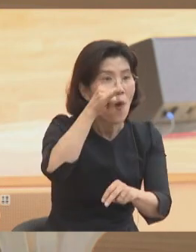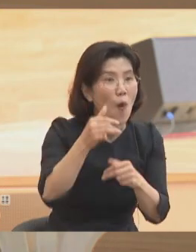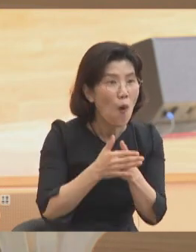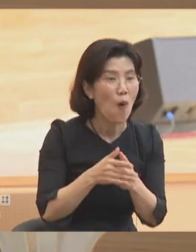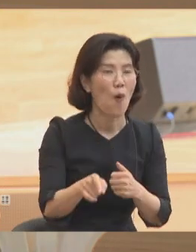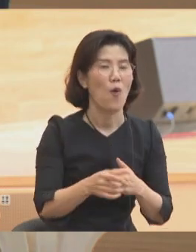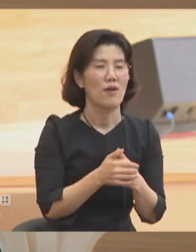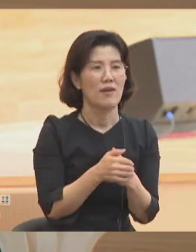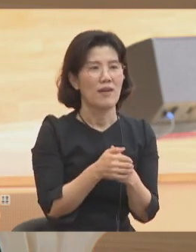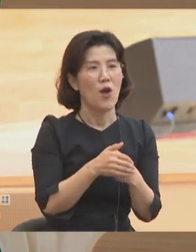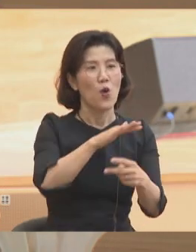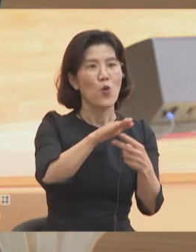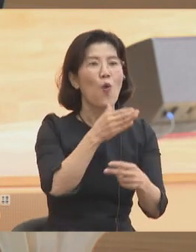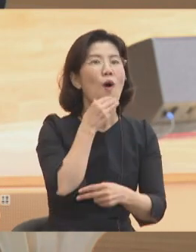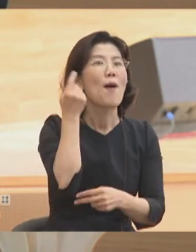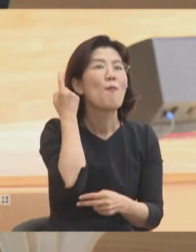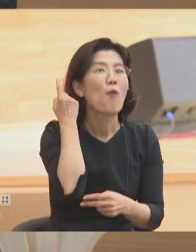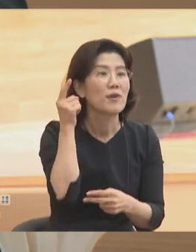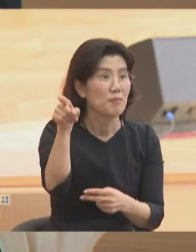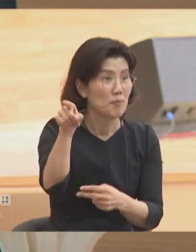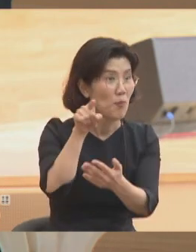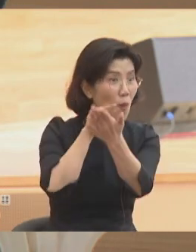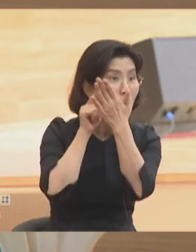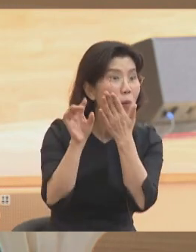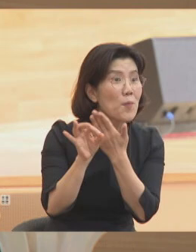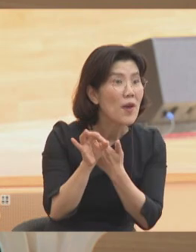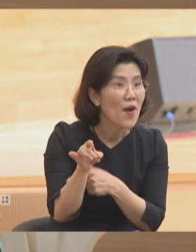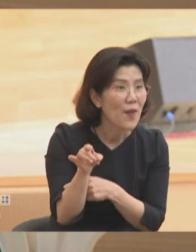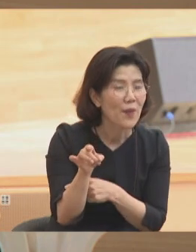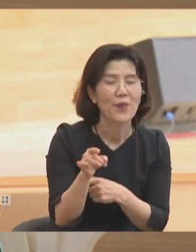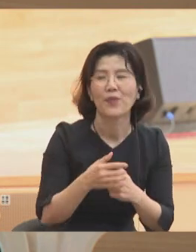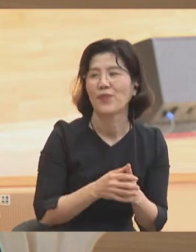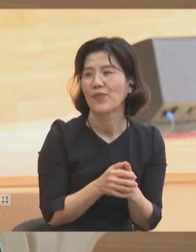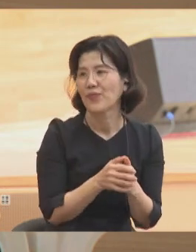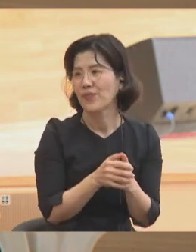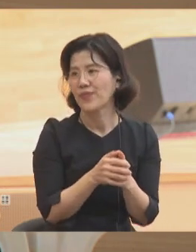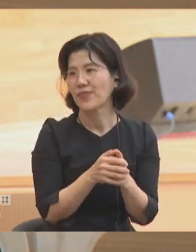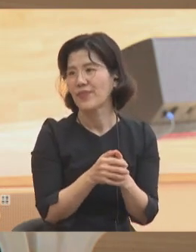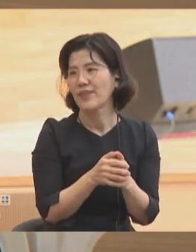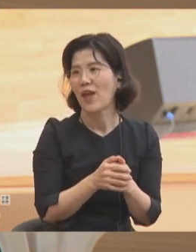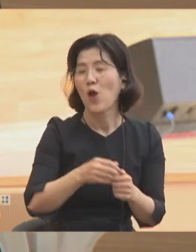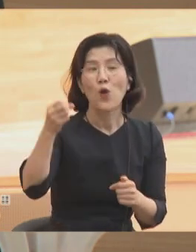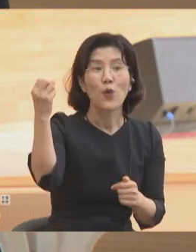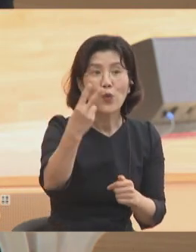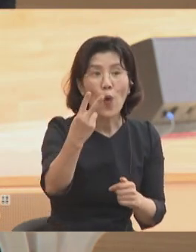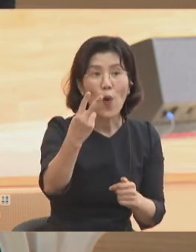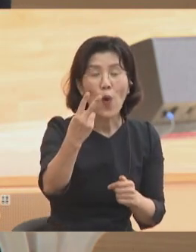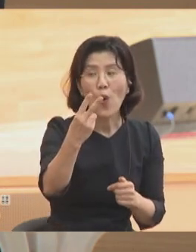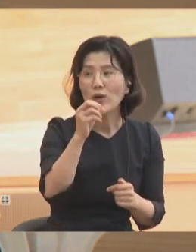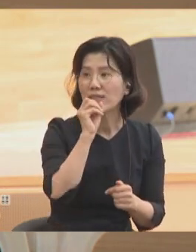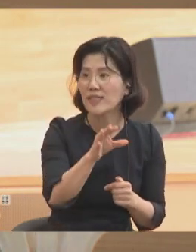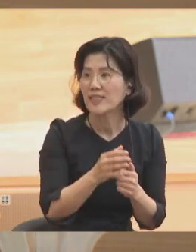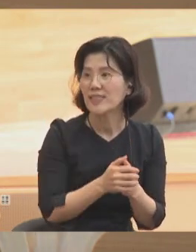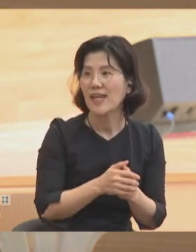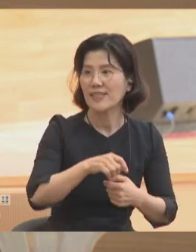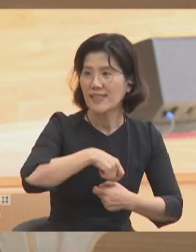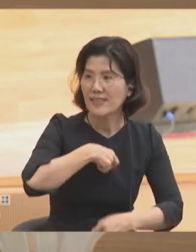요한복음 말씀을 다시 한번 볼까요 우리 표시된 부분 한번 읽어보겠습니다 시작